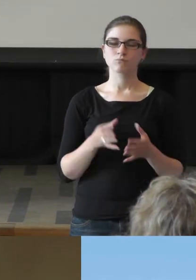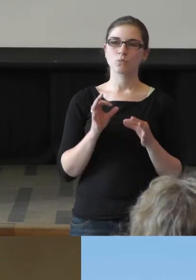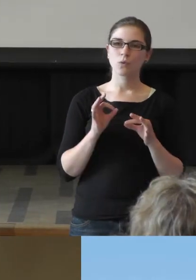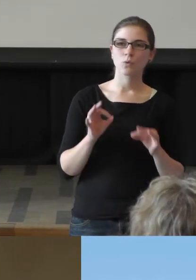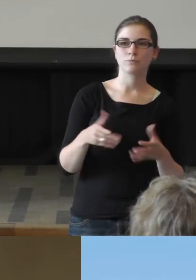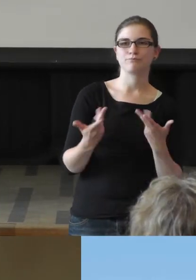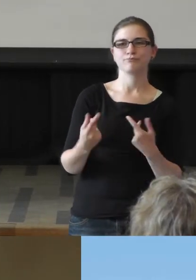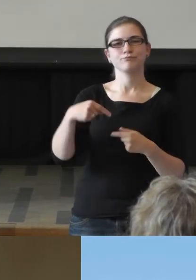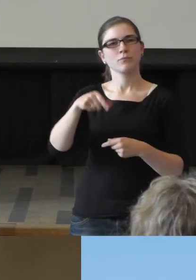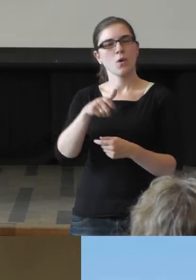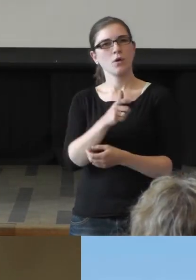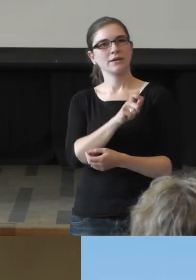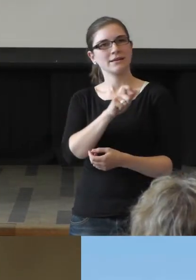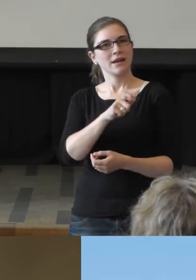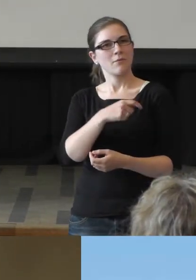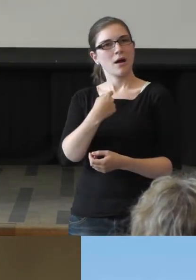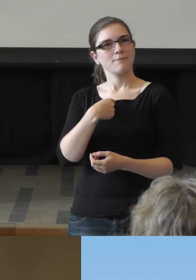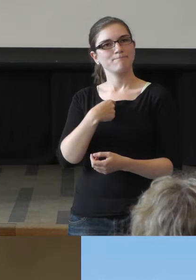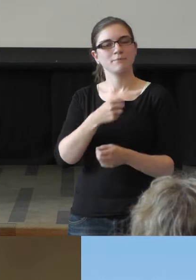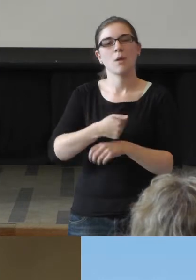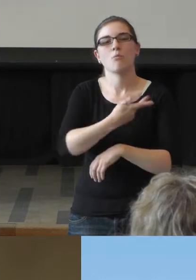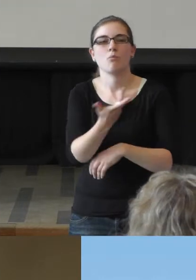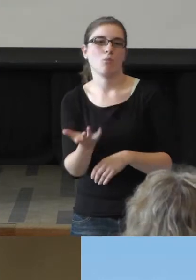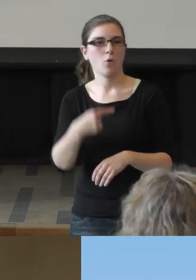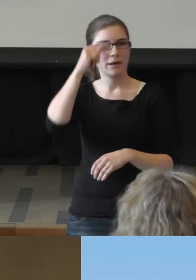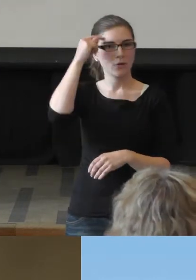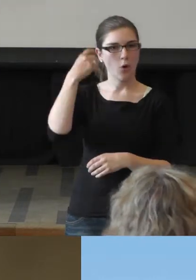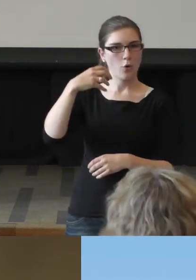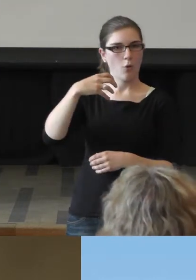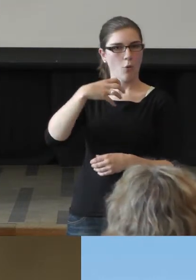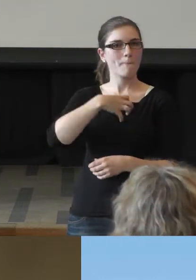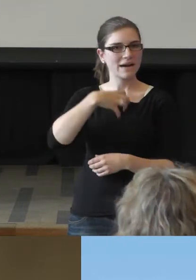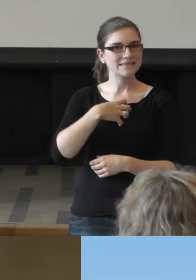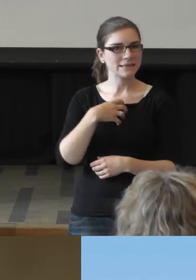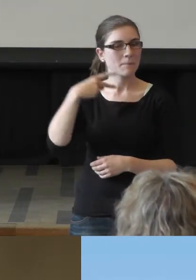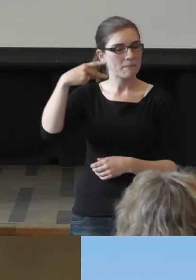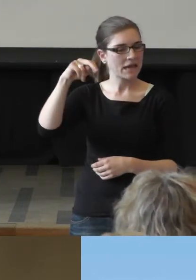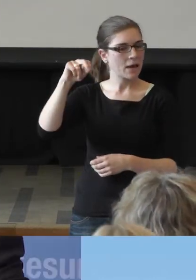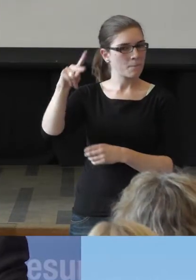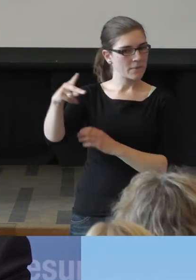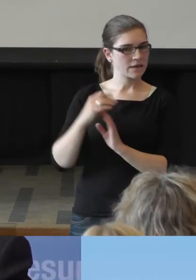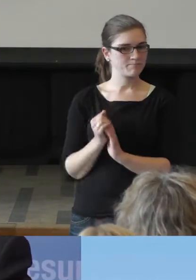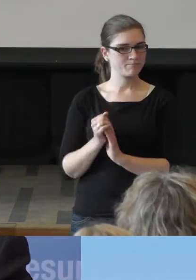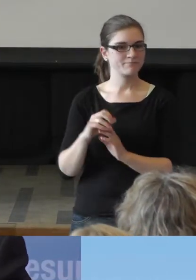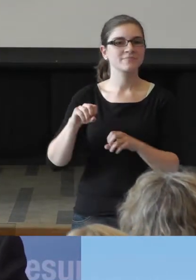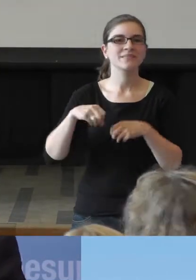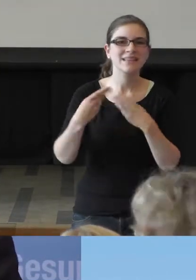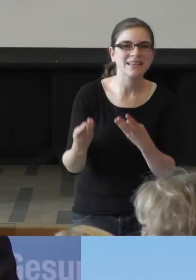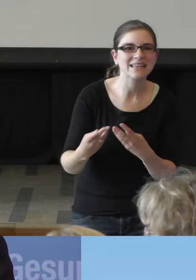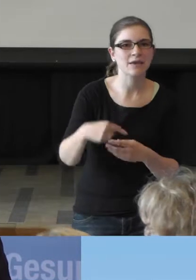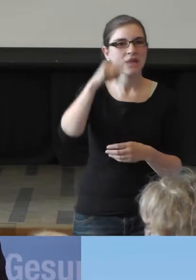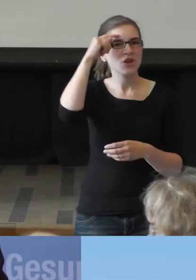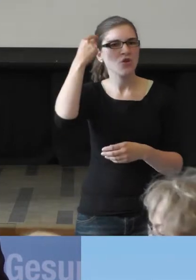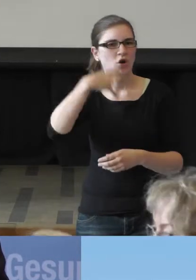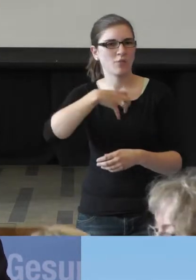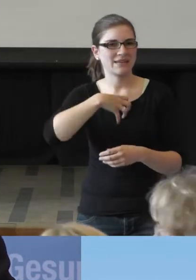also wir reden ja heute über die Neuropathien, die Polyneuropathien, nur zur Unterscheidung. Es gibt Neuropathien, die nennen sich autonome